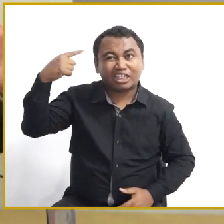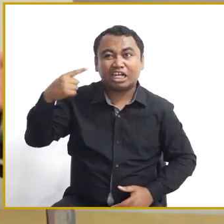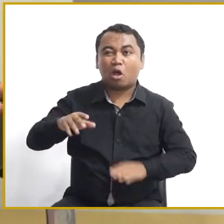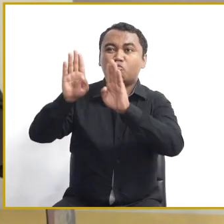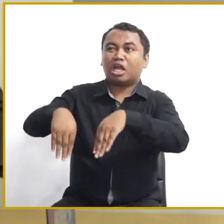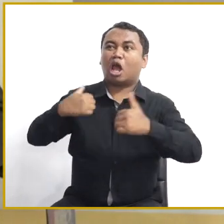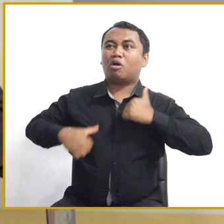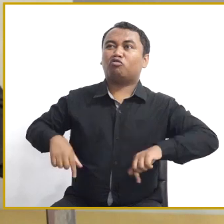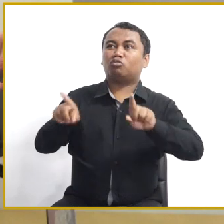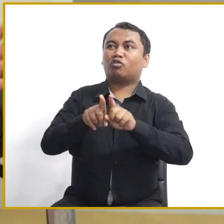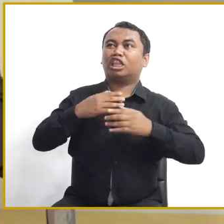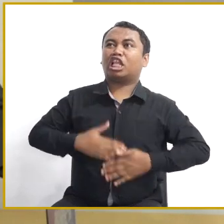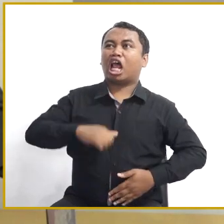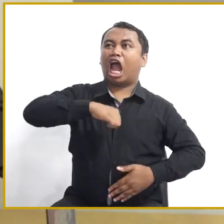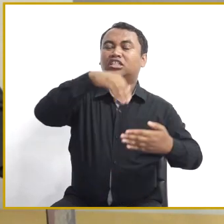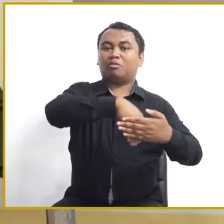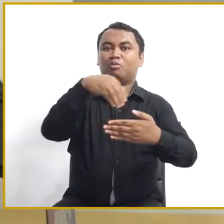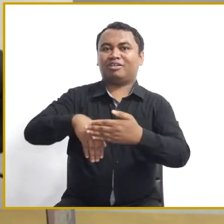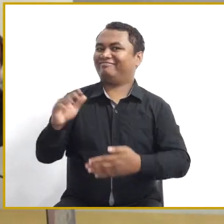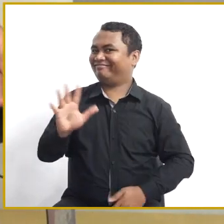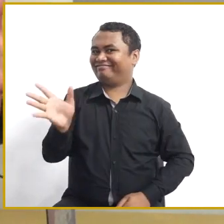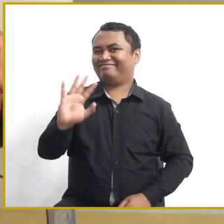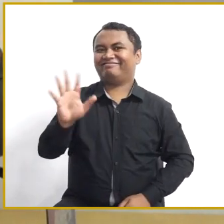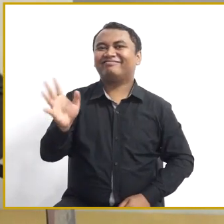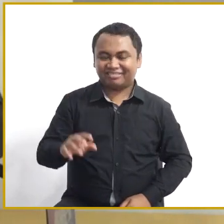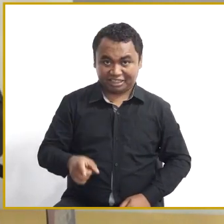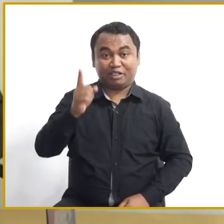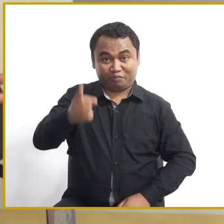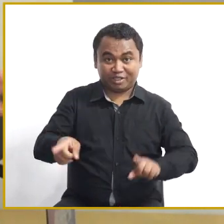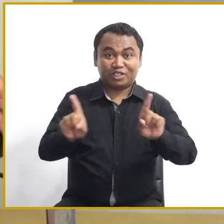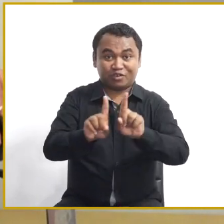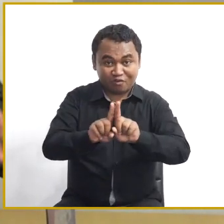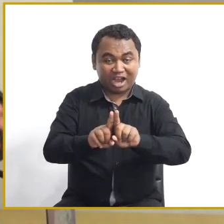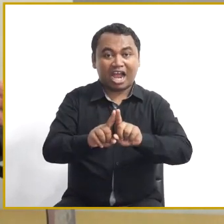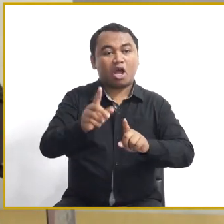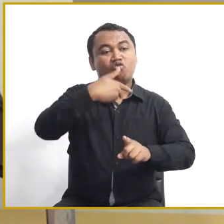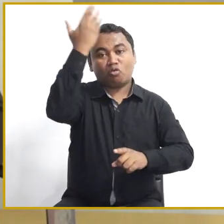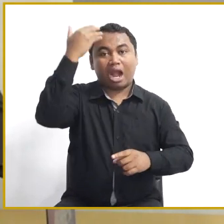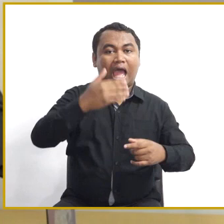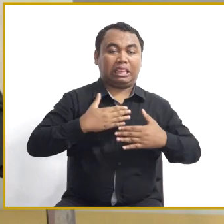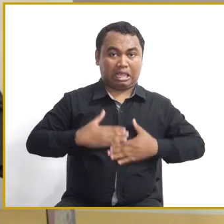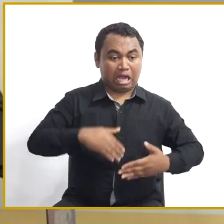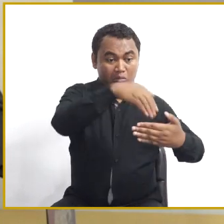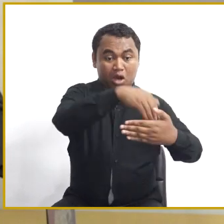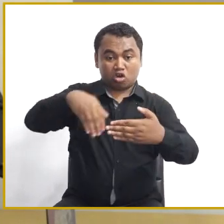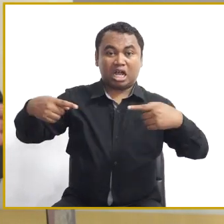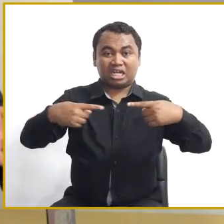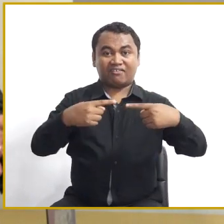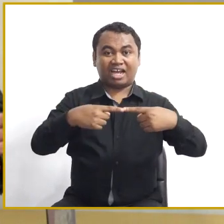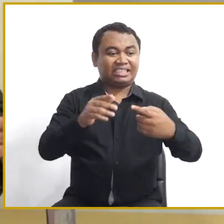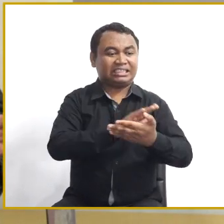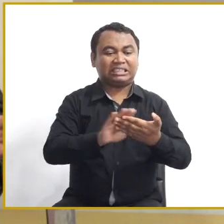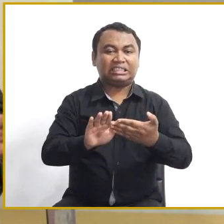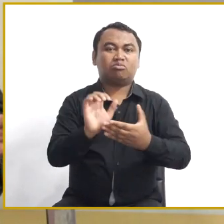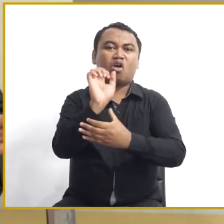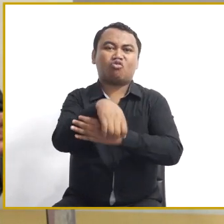mahavita ketsan'olona olona roa akory. Na izy eo an-tokantranony eo aza tsy verin'le vary ambolena. Dia tatsaha ve